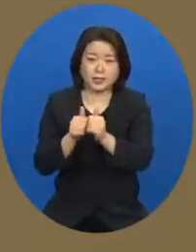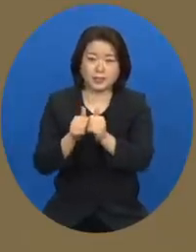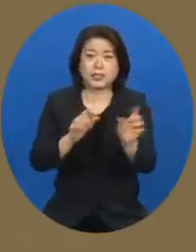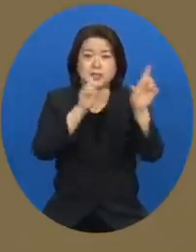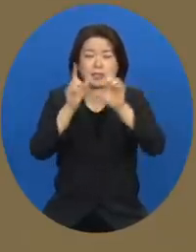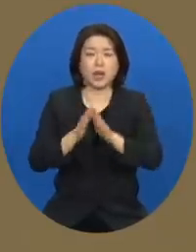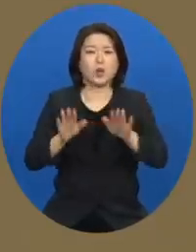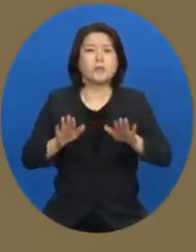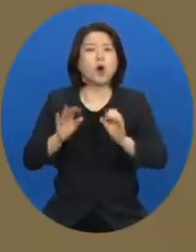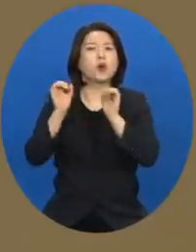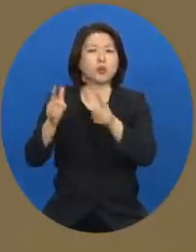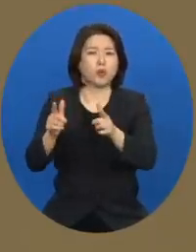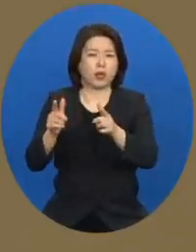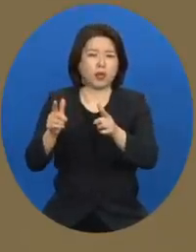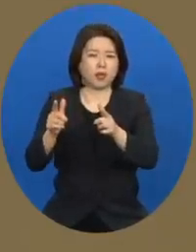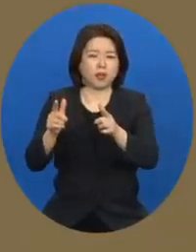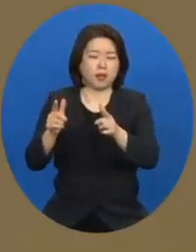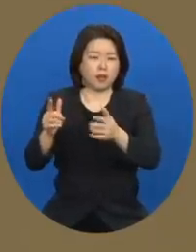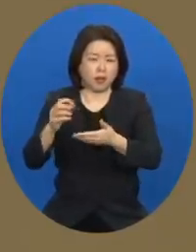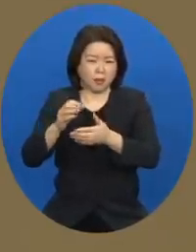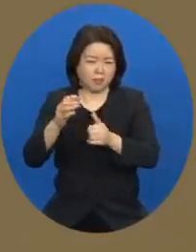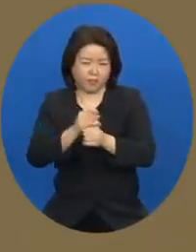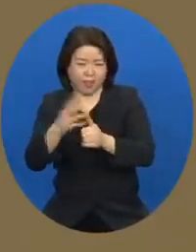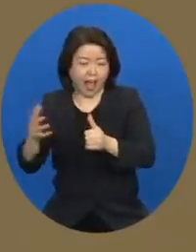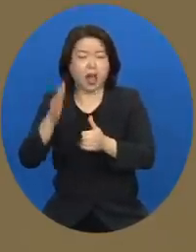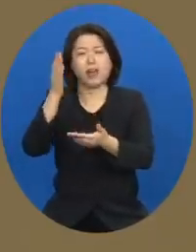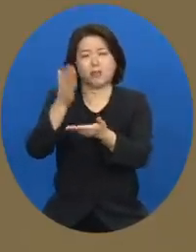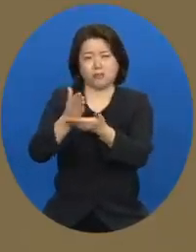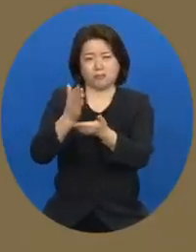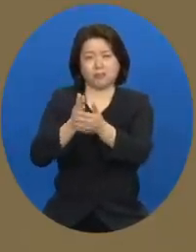기회를 놓치지 않으셔야 합니다.